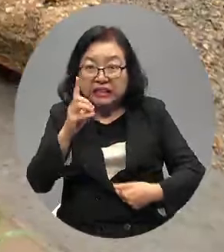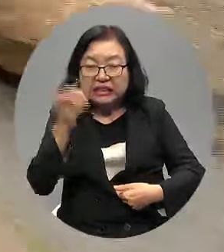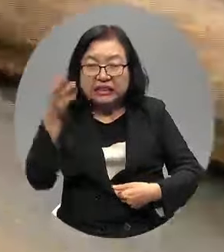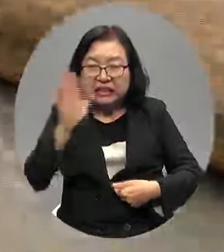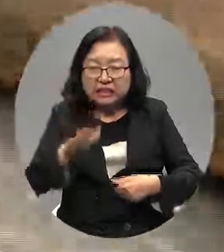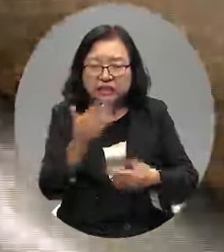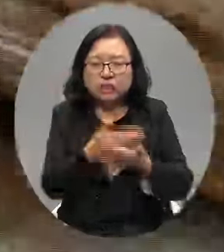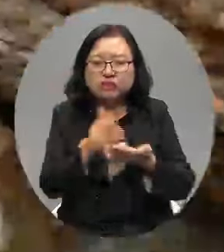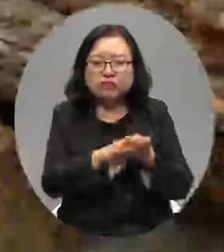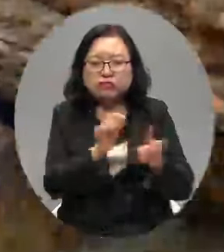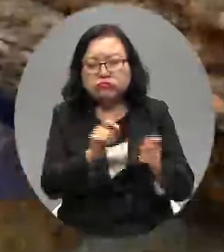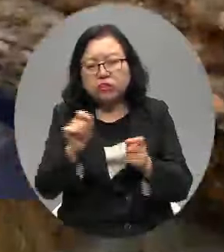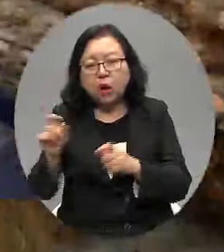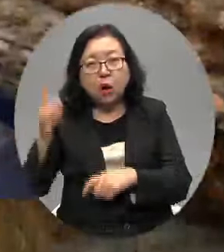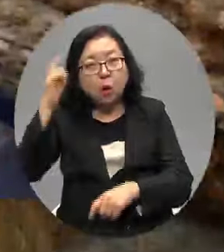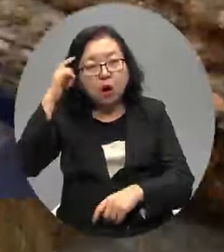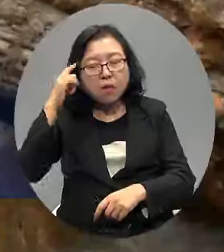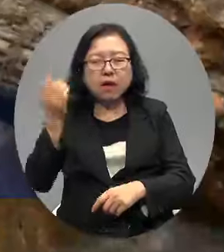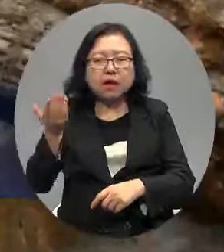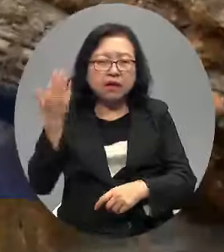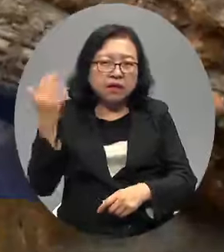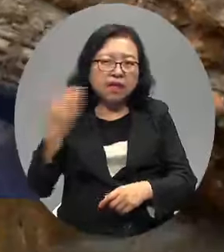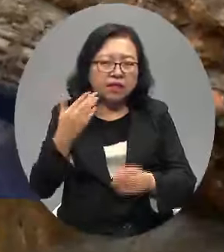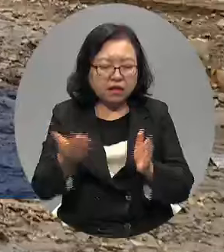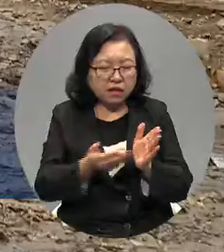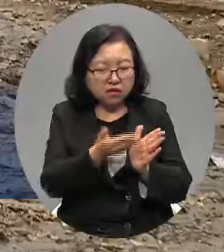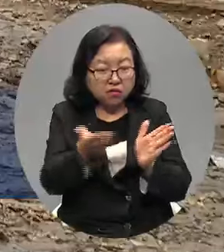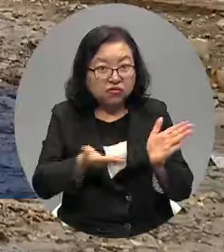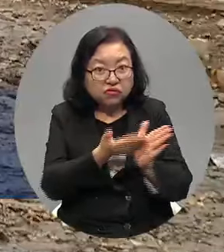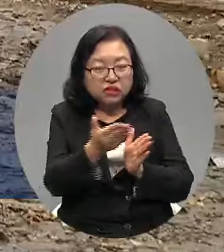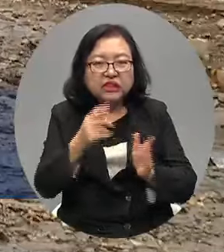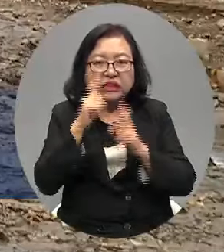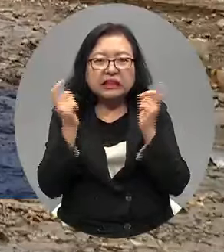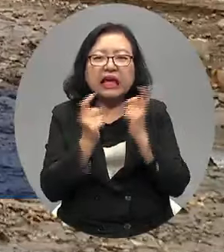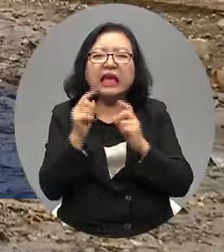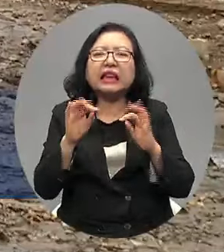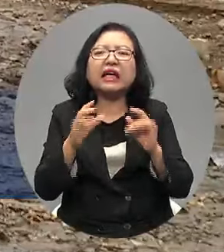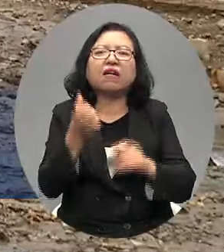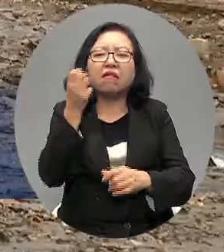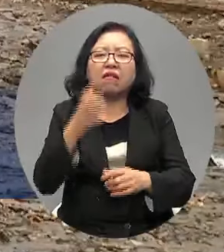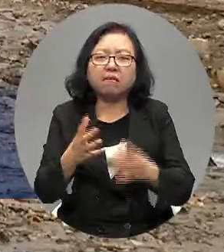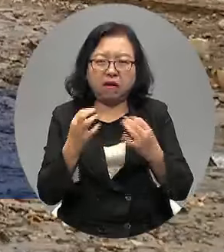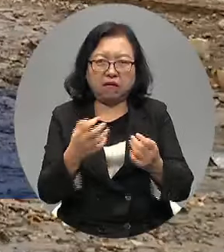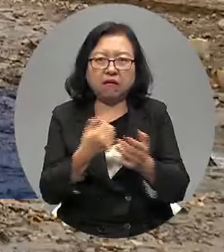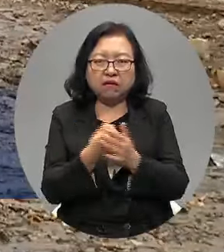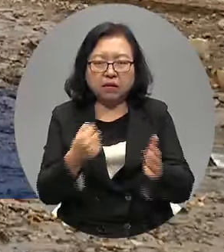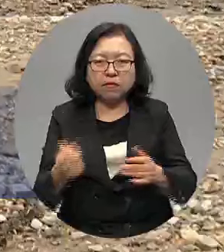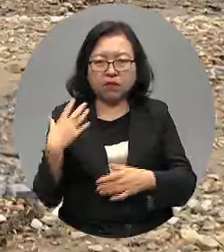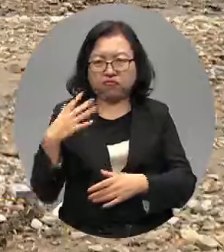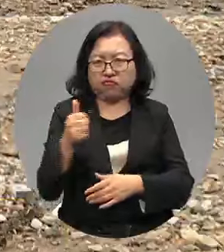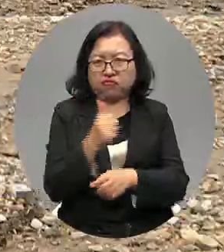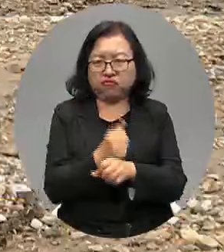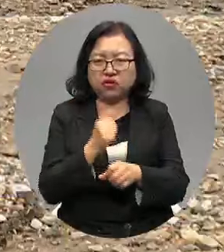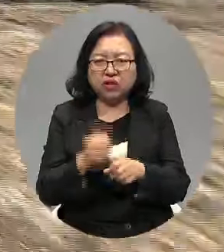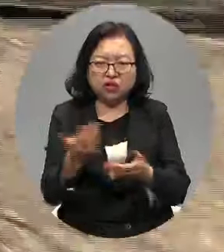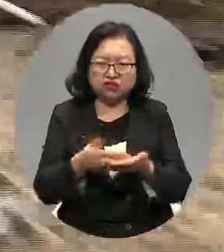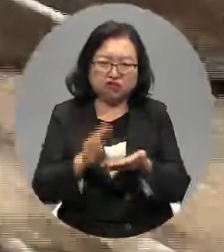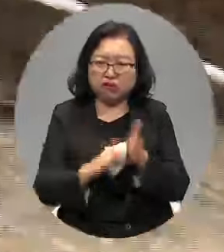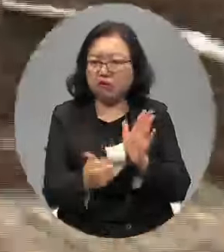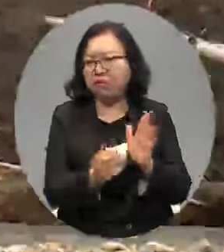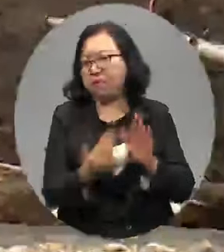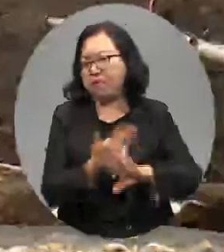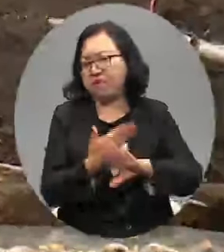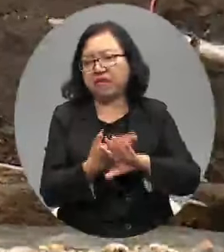옛날 저수지들은 개인 토지가 많아요. 그 토지주가 공사를 반대하고. 마을